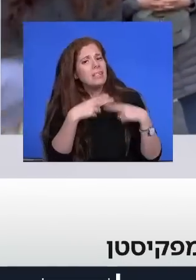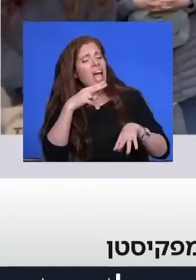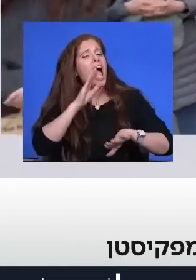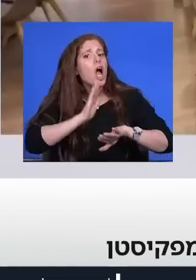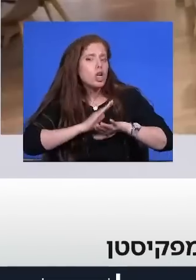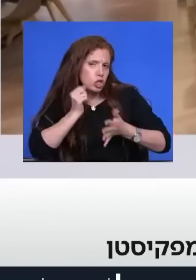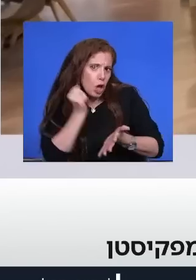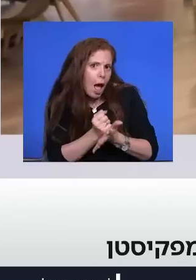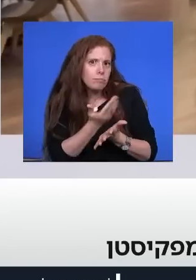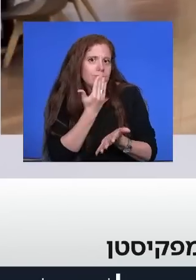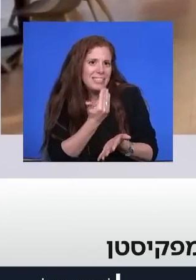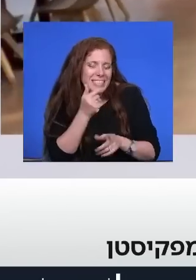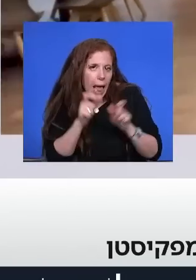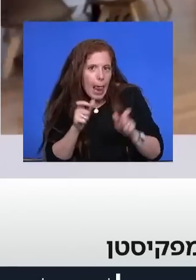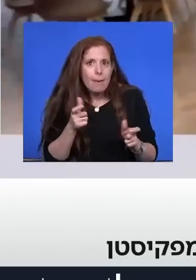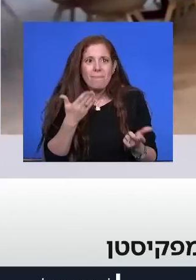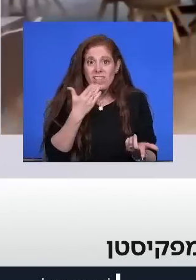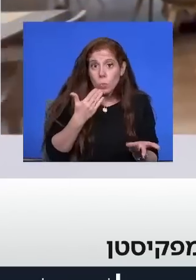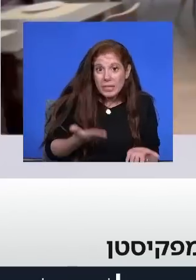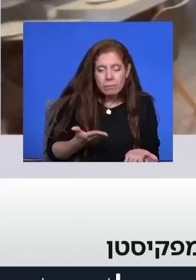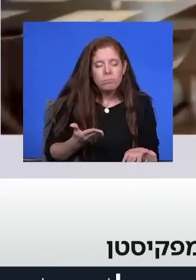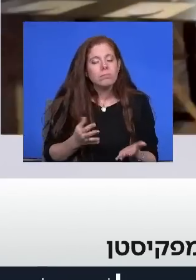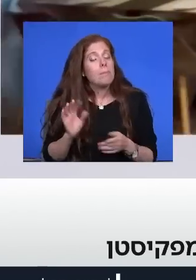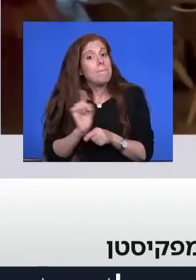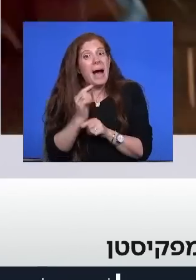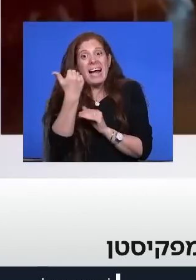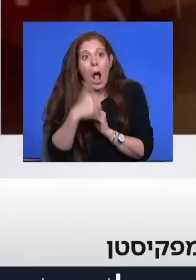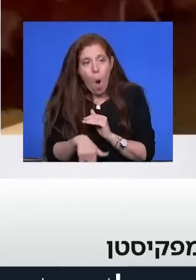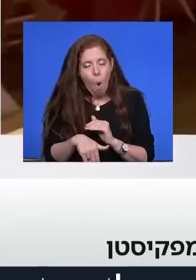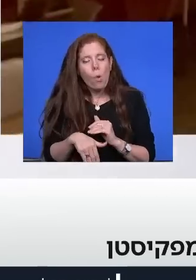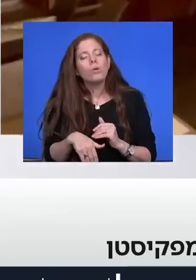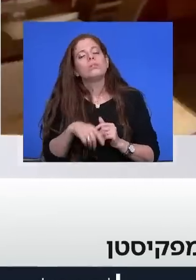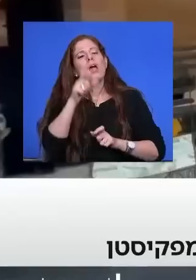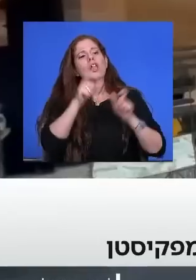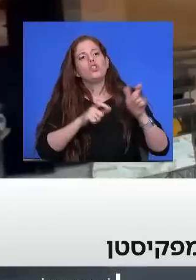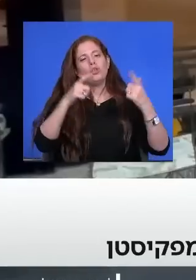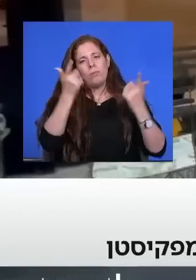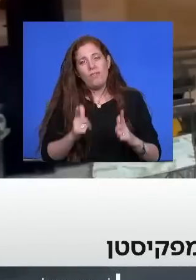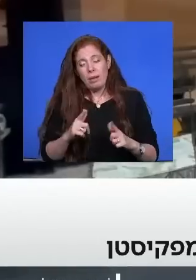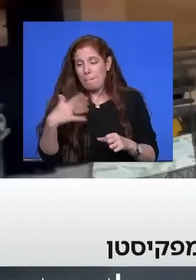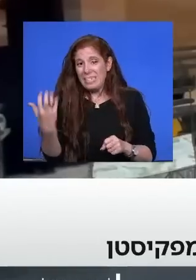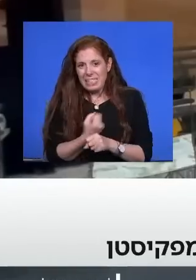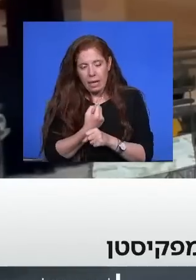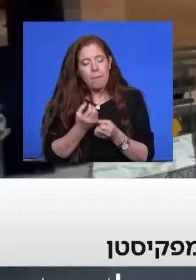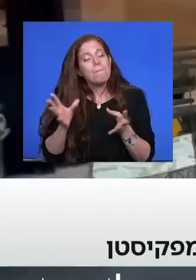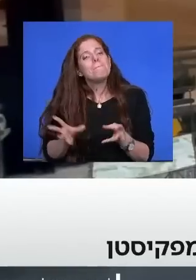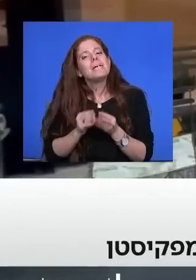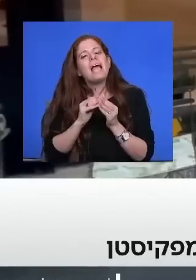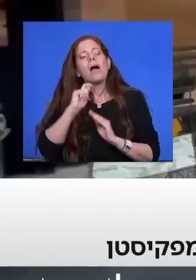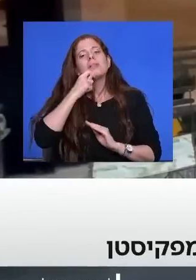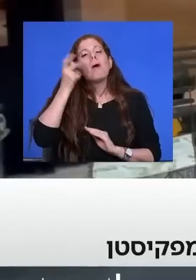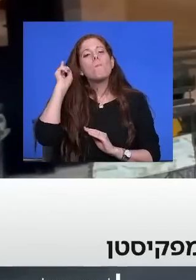ישראלים ויהודים. ברגע האחרון מצליחים כוחות הביטחון היווניים בסיוע המוסד לסכל